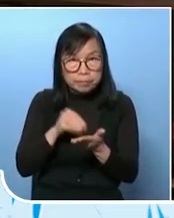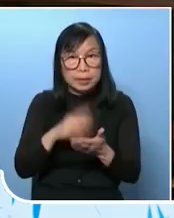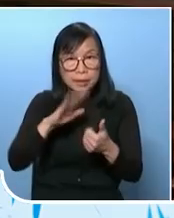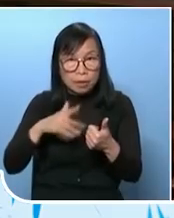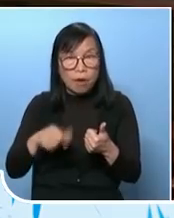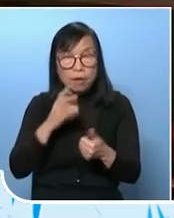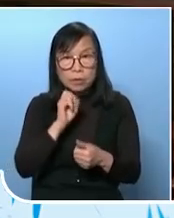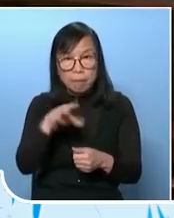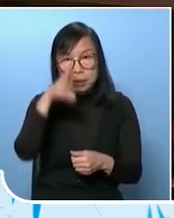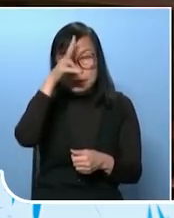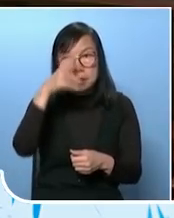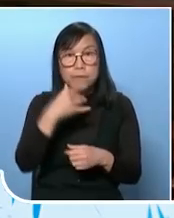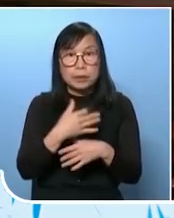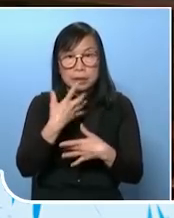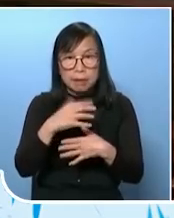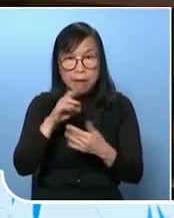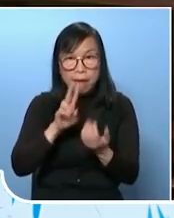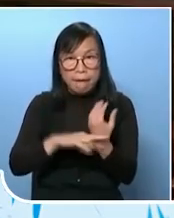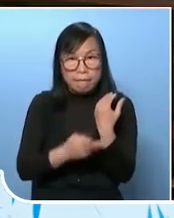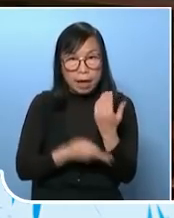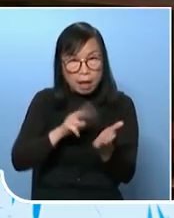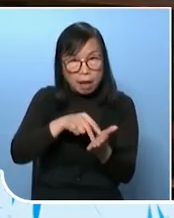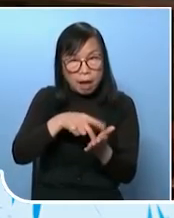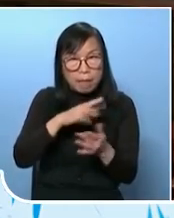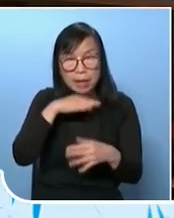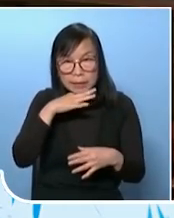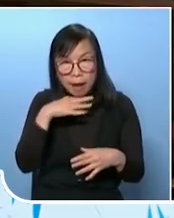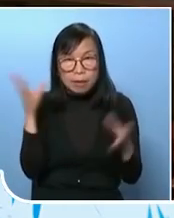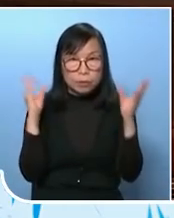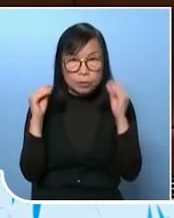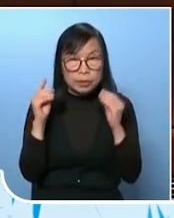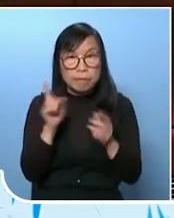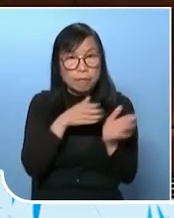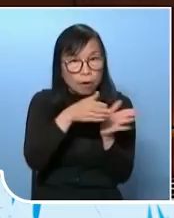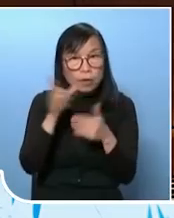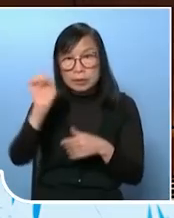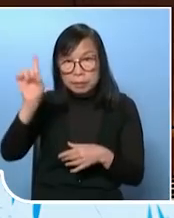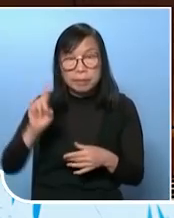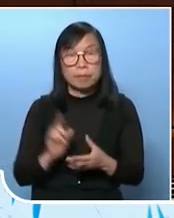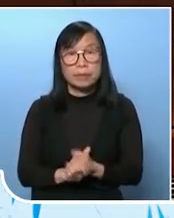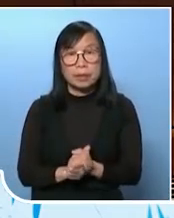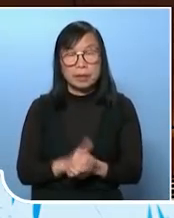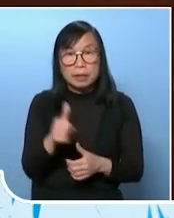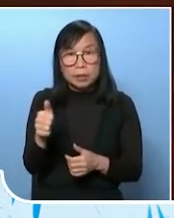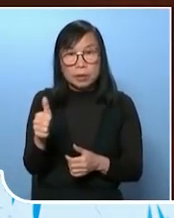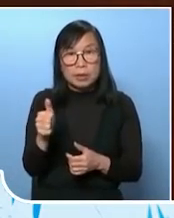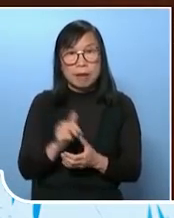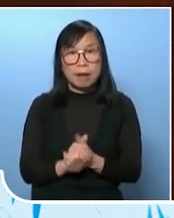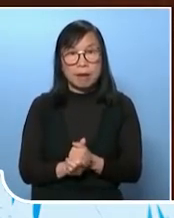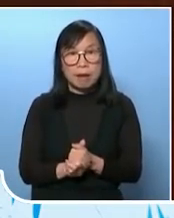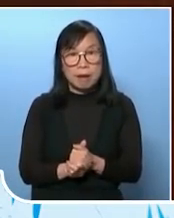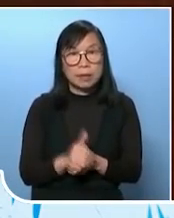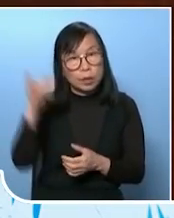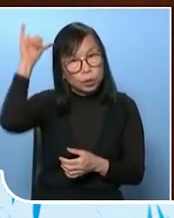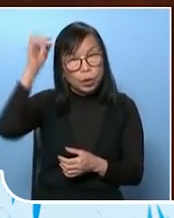我想問政府會何時立法打擊虛假信息，方向是怎樣呢？ 行政長官， 多謝郭